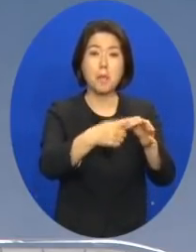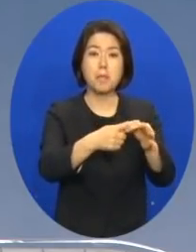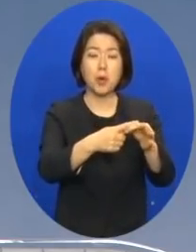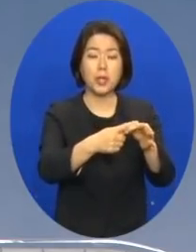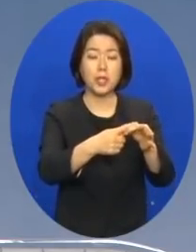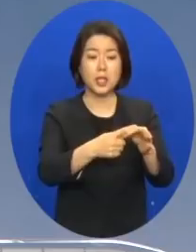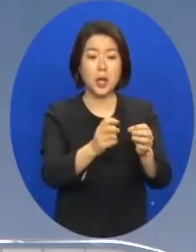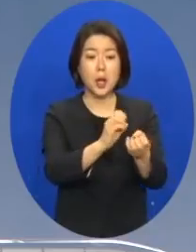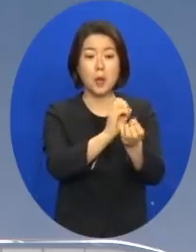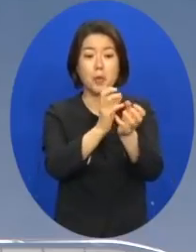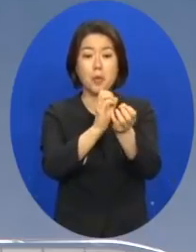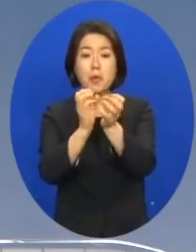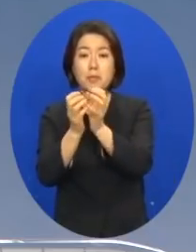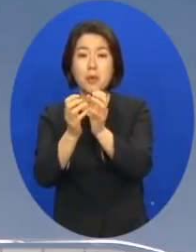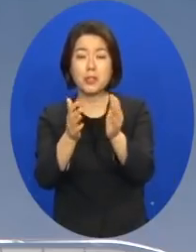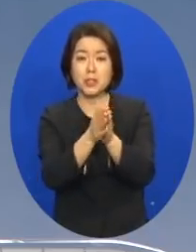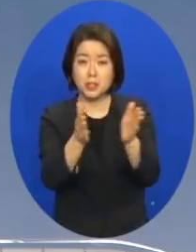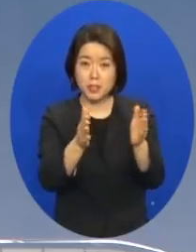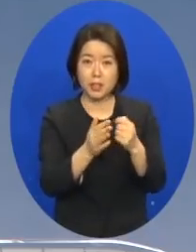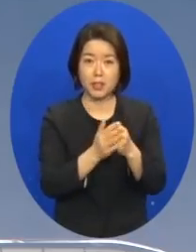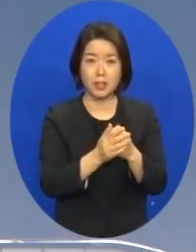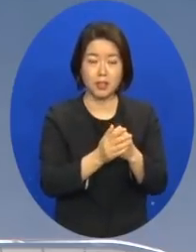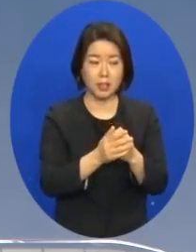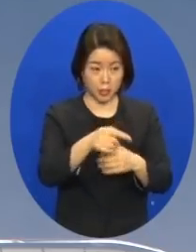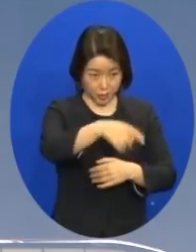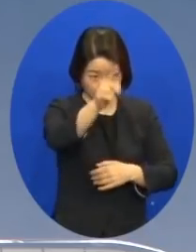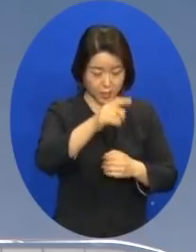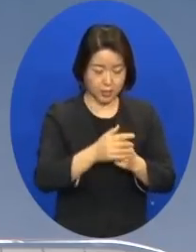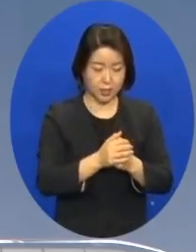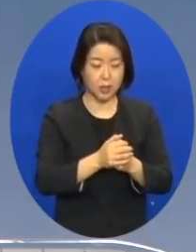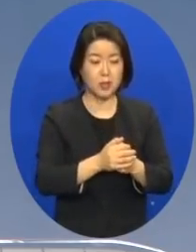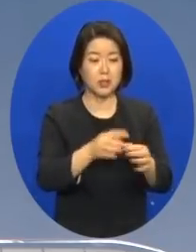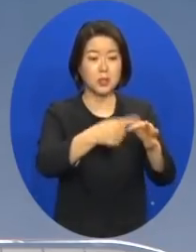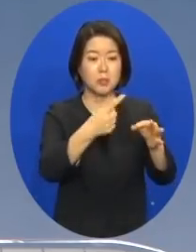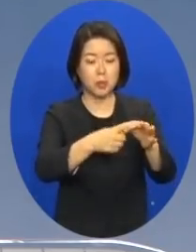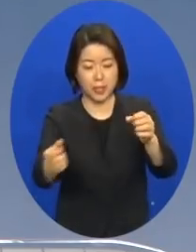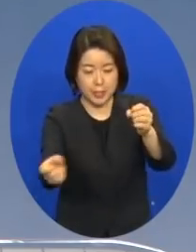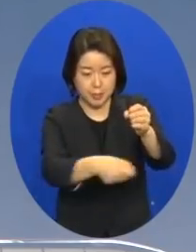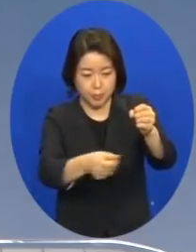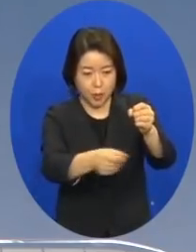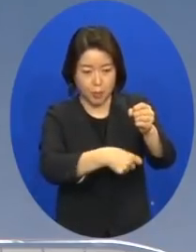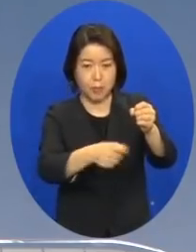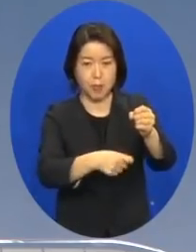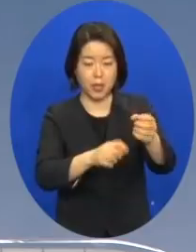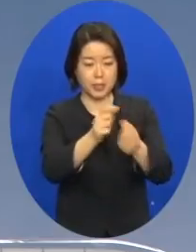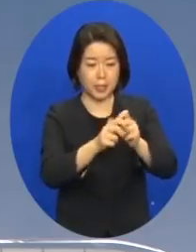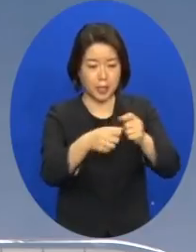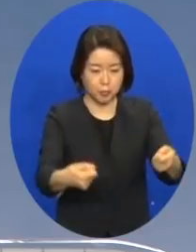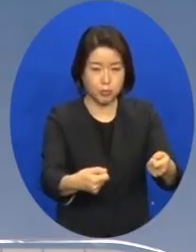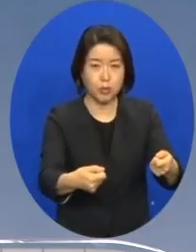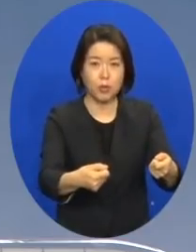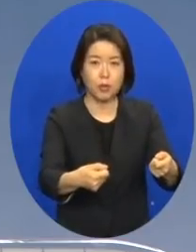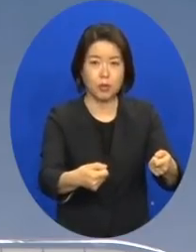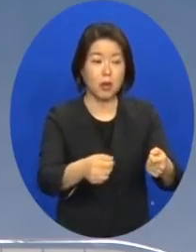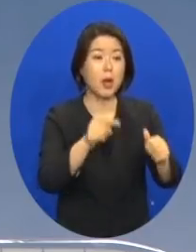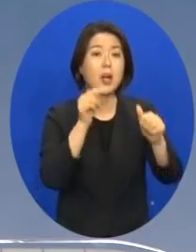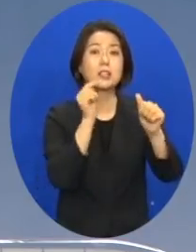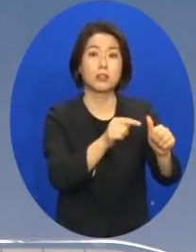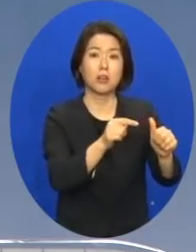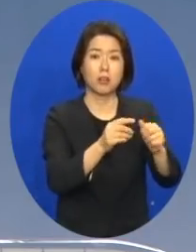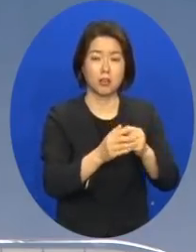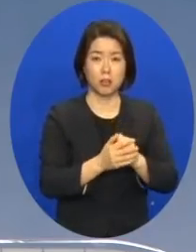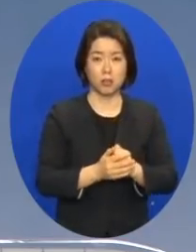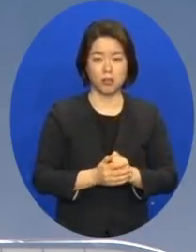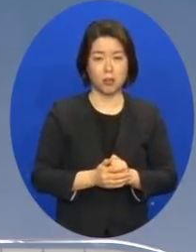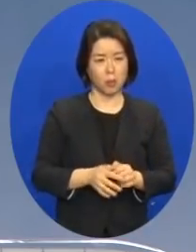이제 보리가 펴기 시작했는데 너 나가서 그 보리를 다 베어서 다 묶으라. 아, 지금 보리가